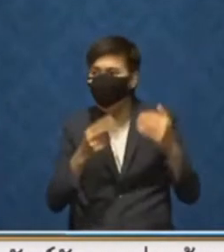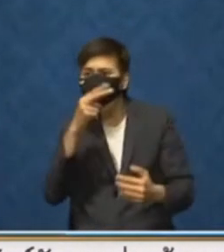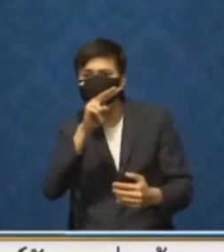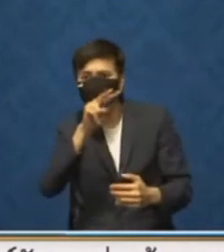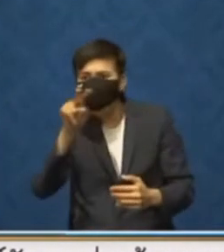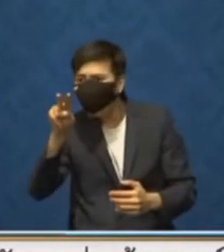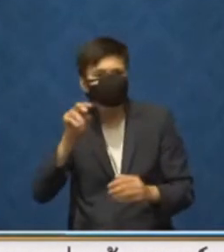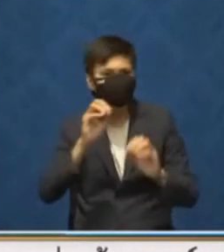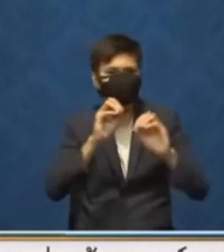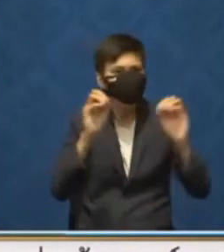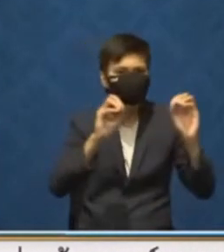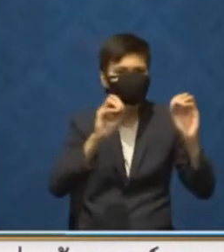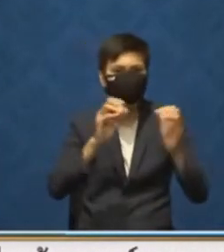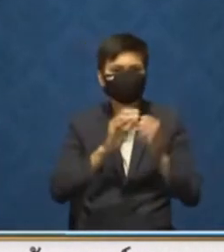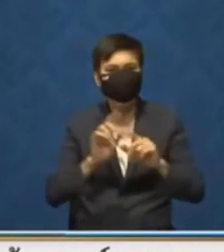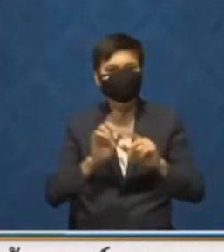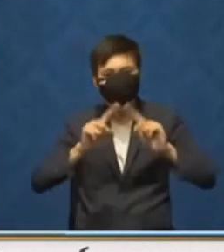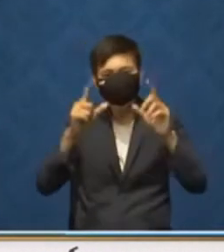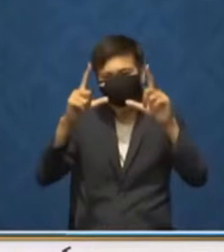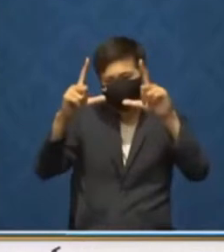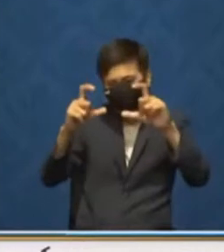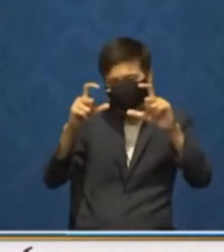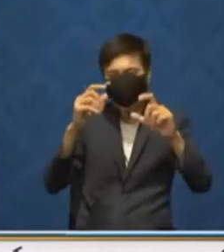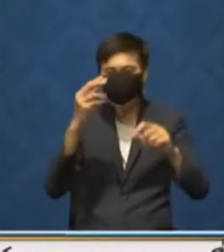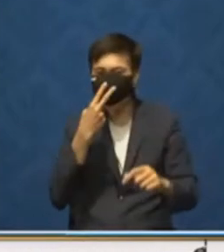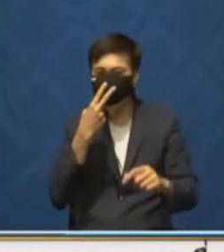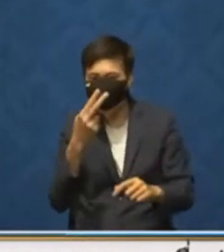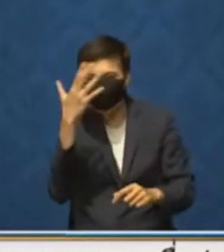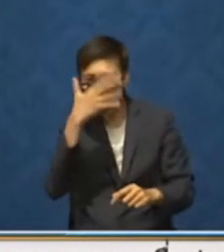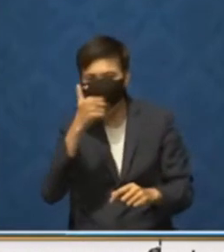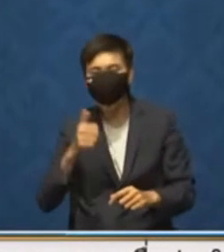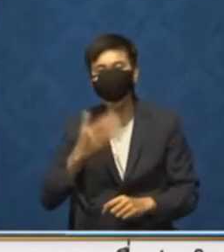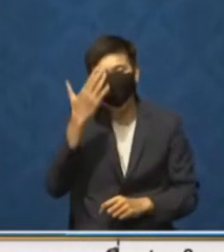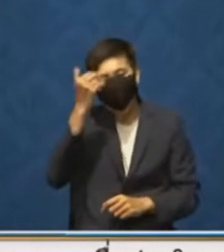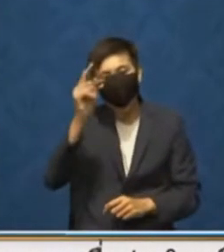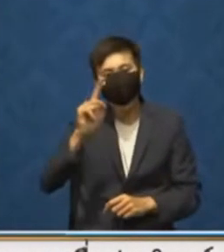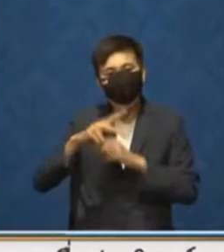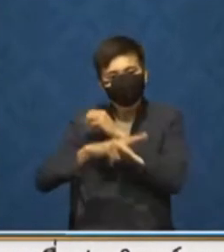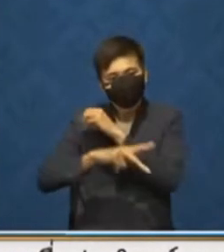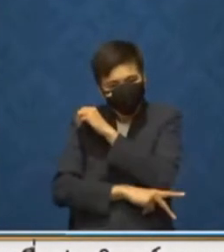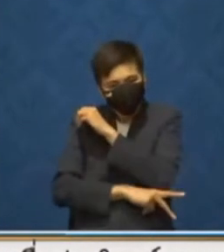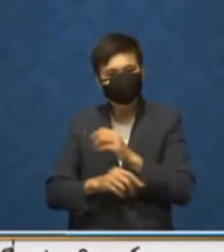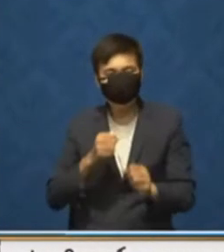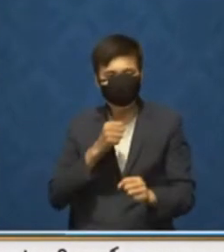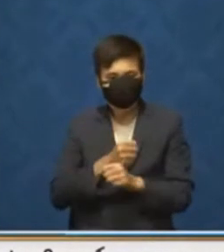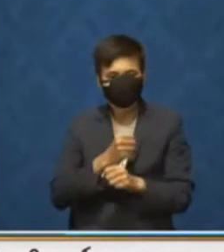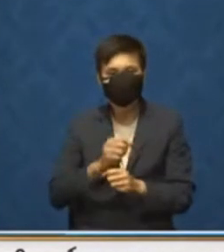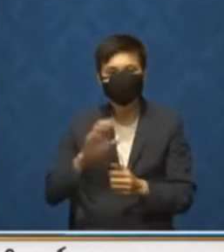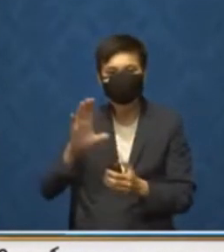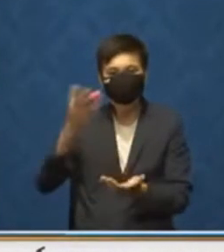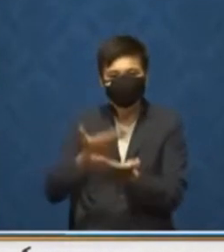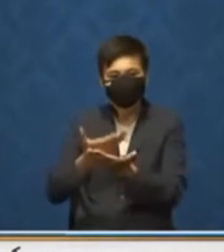แต่จัดฉากให้สวยหรูเลยเพื่อจะโกงโกงค่าที่จะเป็นงบกลางป